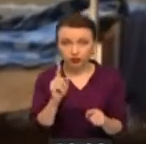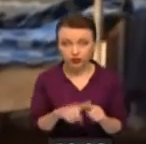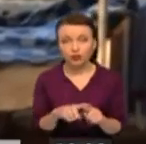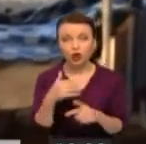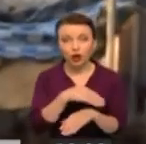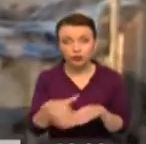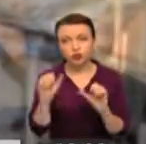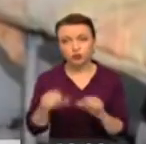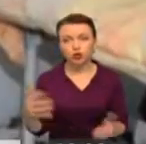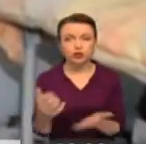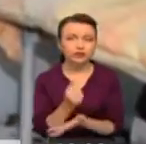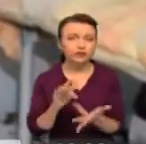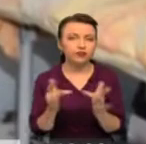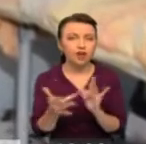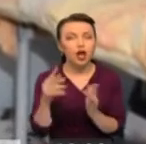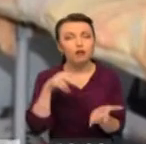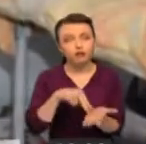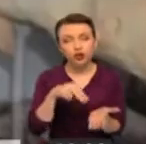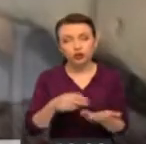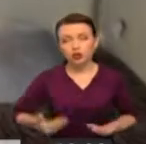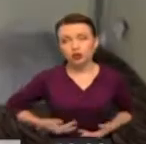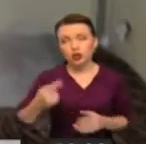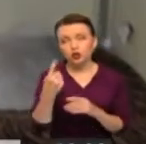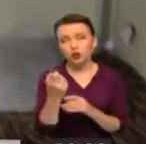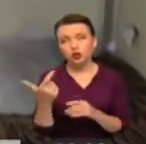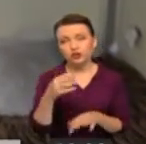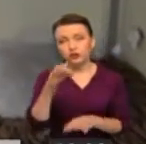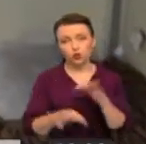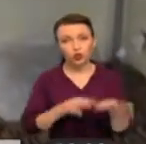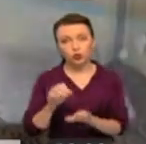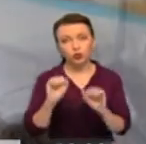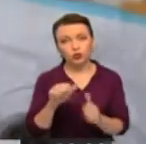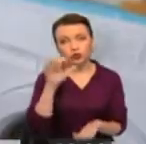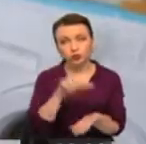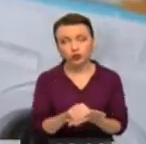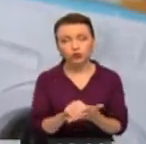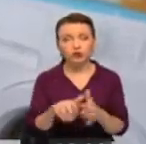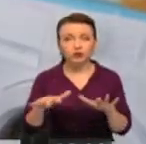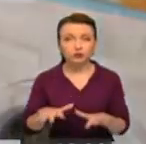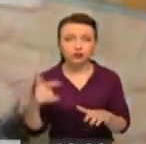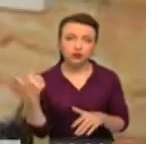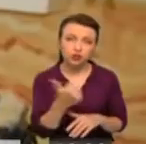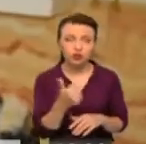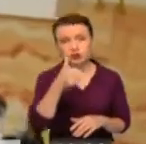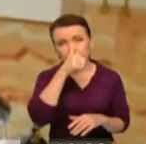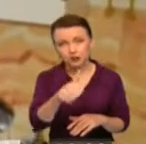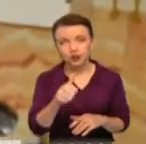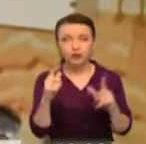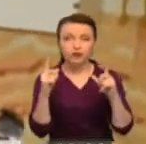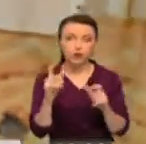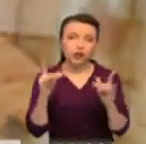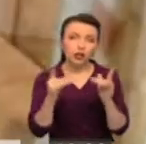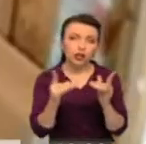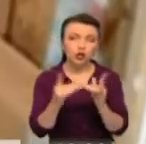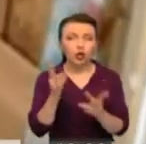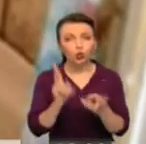можна знайти в інтернеті. Вартість перебування від 100 гривень на добу. Можна бронювати місце на тиждень та місяць. На фото – ліжка, кухня